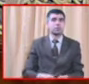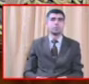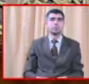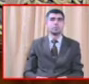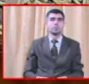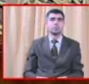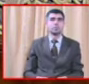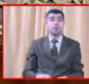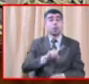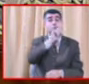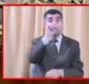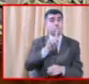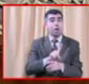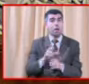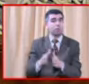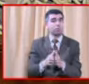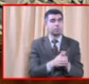إلى السؤال الموالي